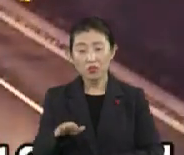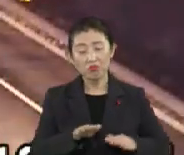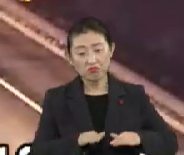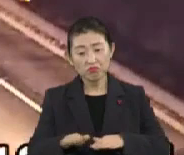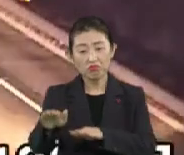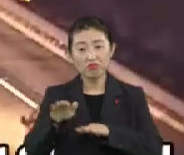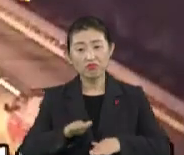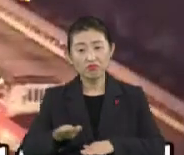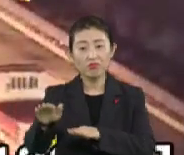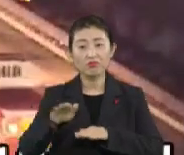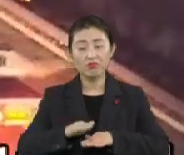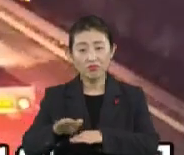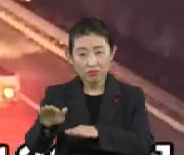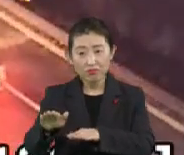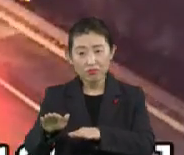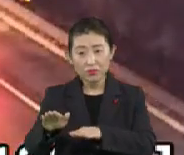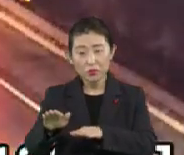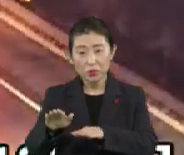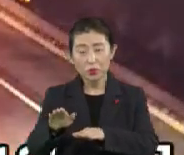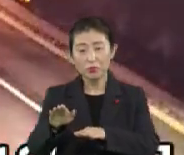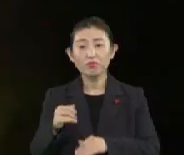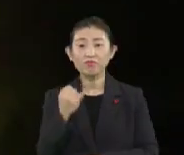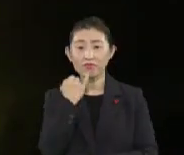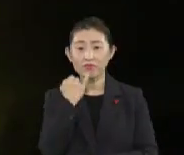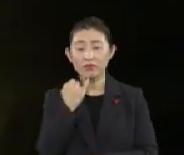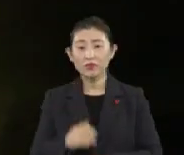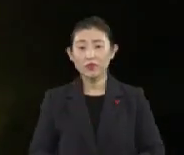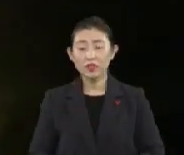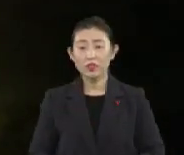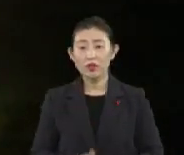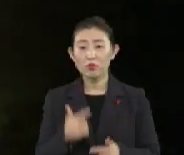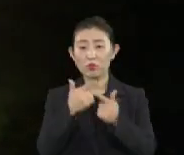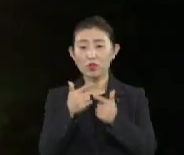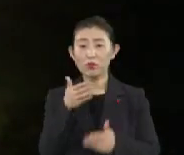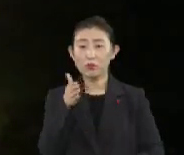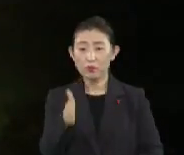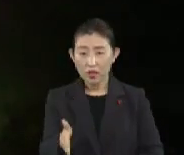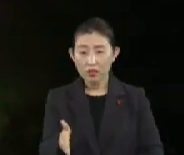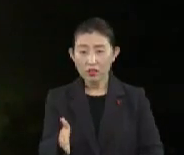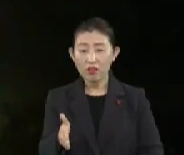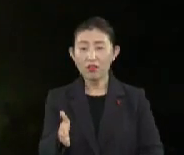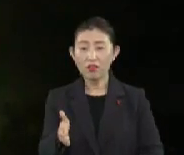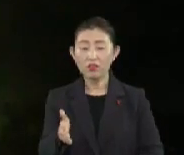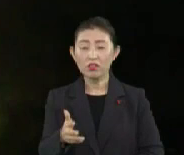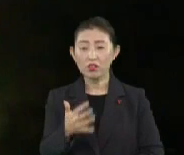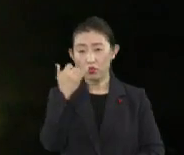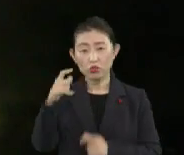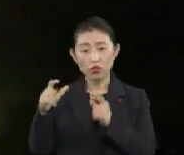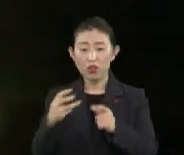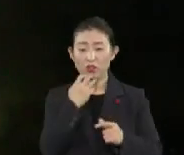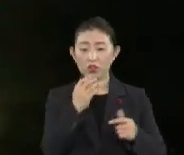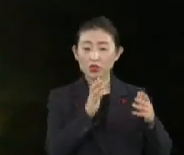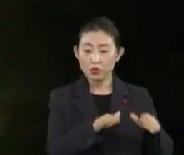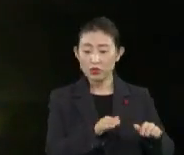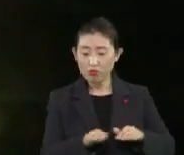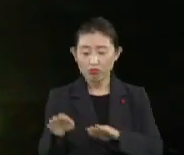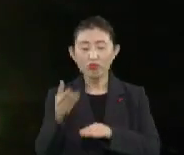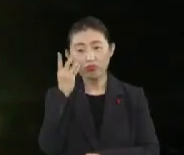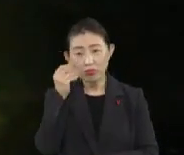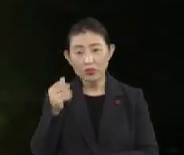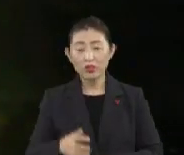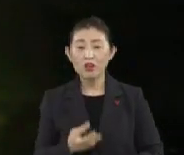사이 6km 구간 안에 부분적으로만 서행하고요. 경부선 부산 쪽으로는 경기권에서 충청권 진입이 아주